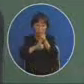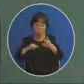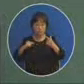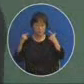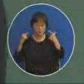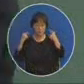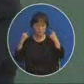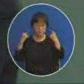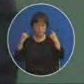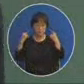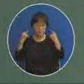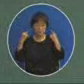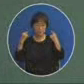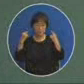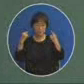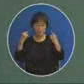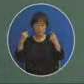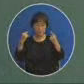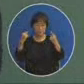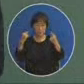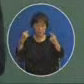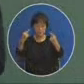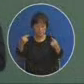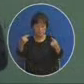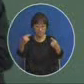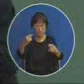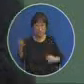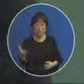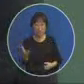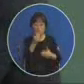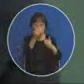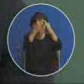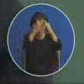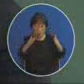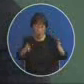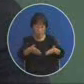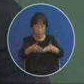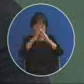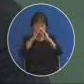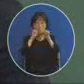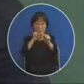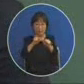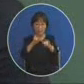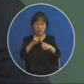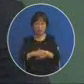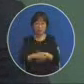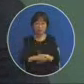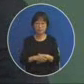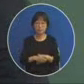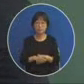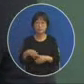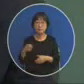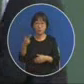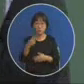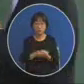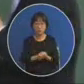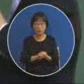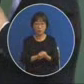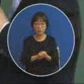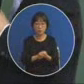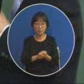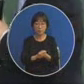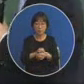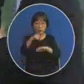그 성막을 만들라는 겁니다. So that's why God commands to make that tabernacle. 그러고 난 뒤에 뭡니까? And what else? 세절기를 그